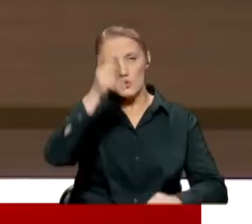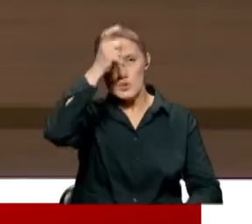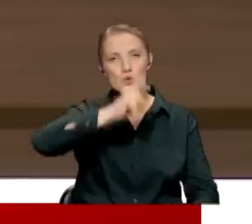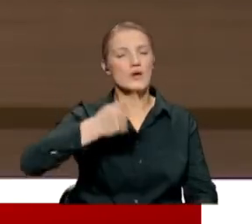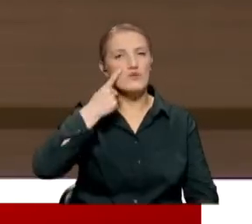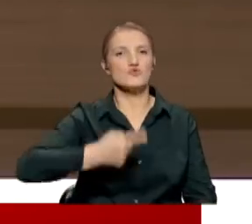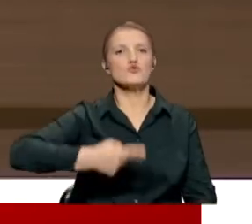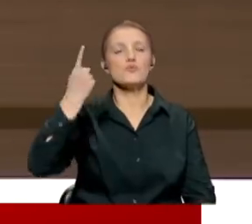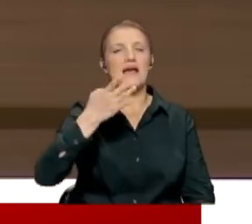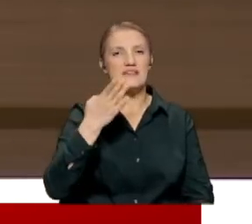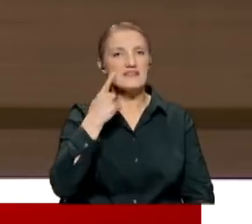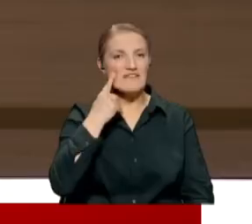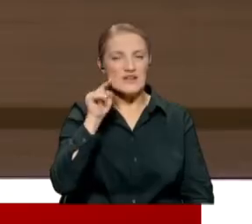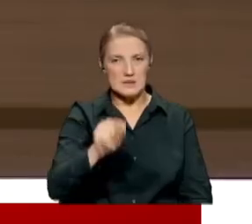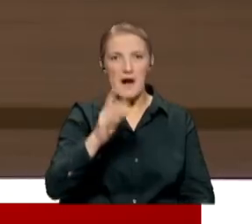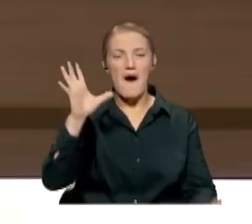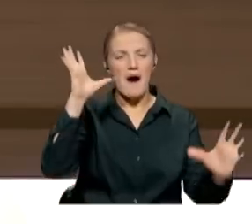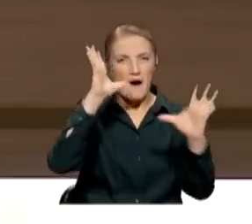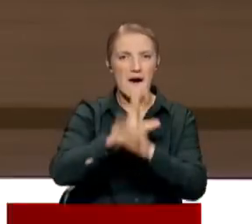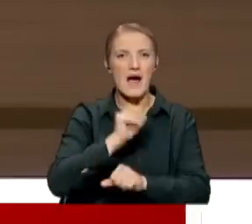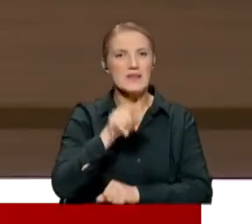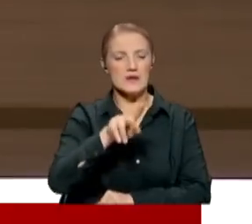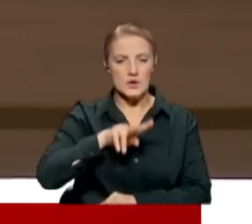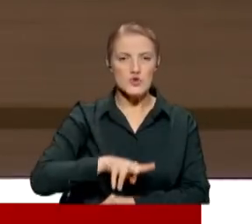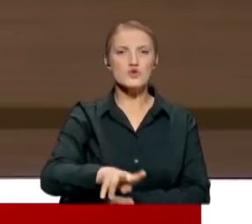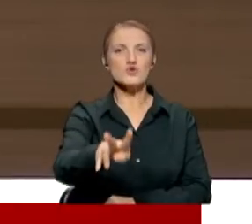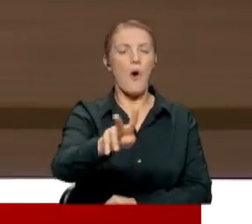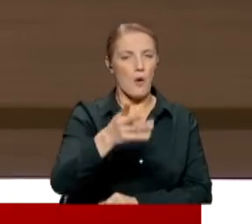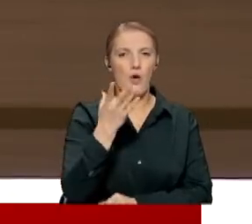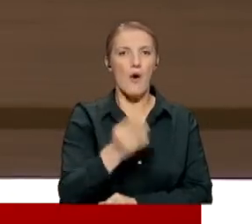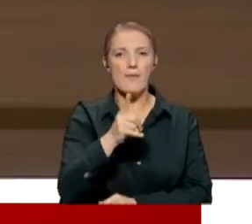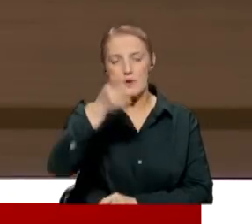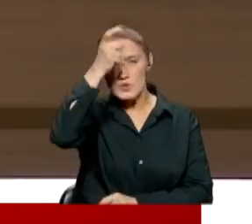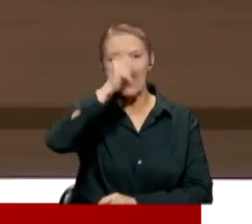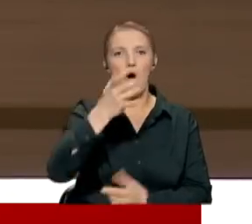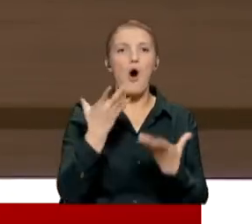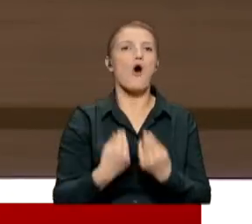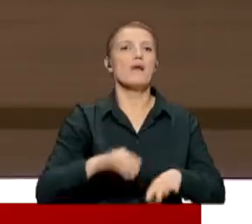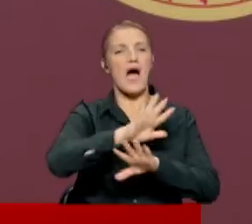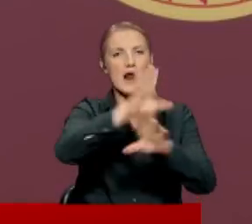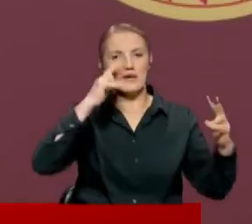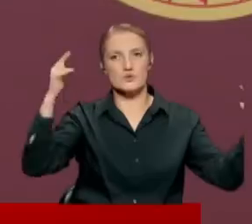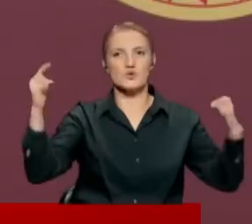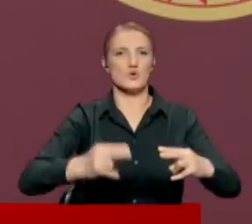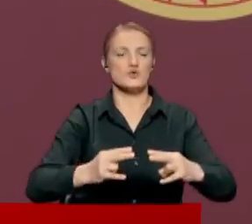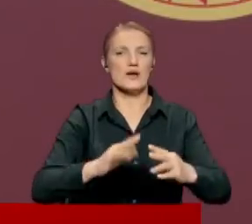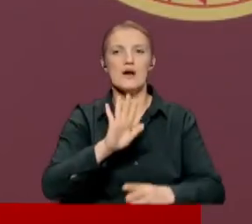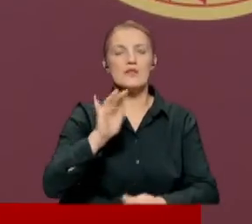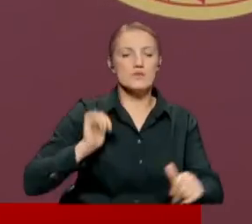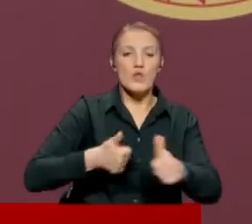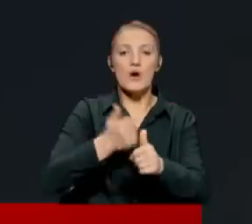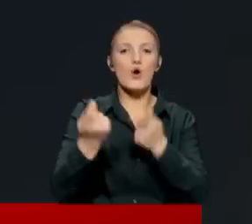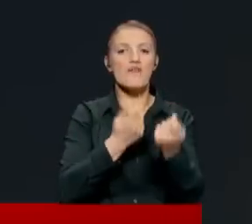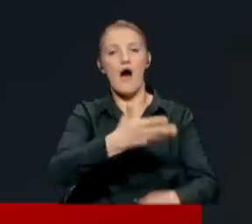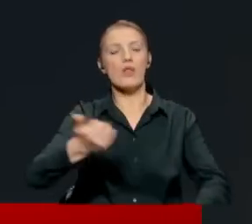Devleti'nin karanlık mihrakların güdümünde istikamet çizilen bir ülke olmadığını o herkes görecek yardım danışmanı